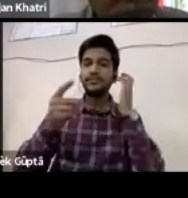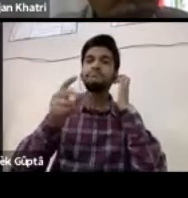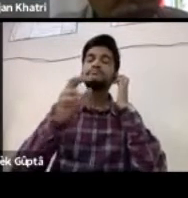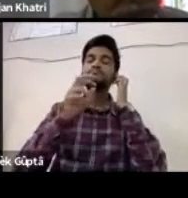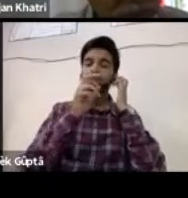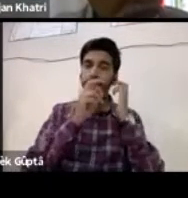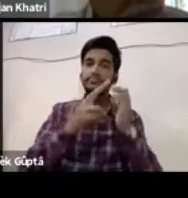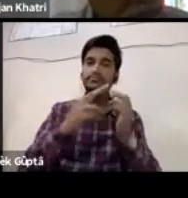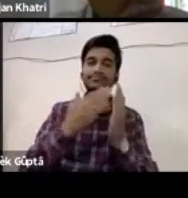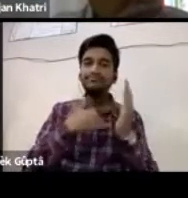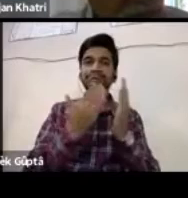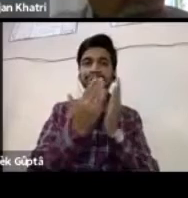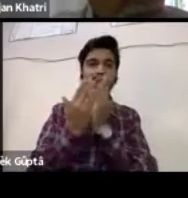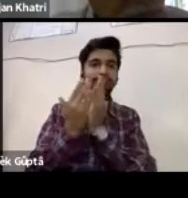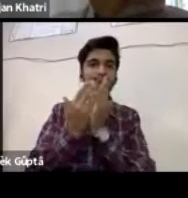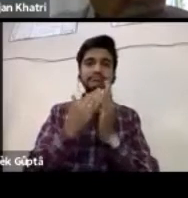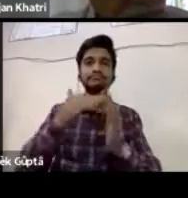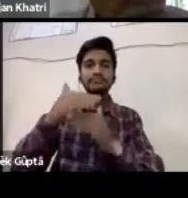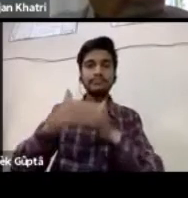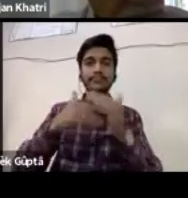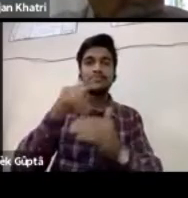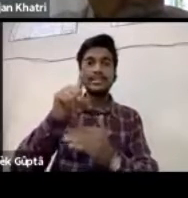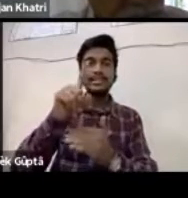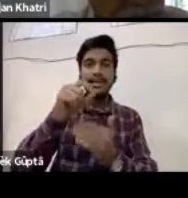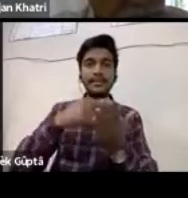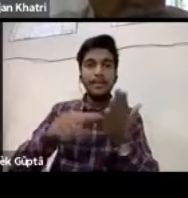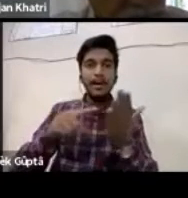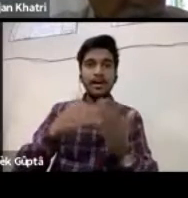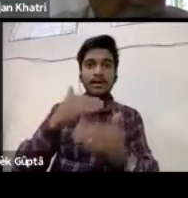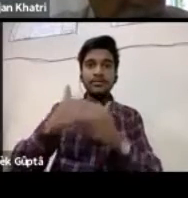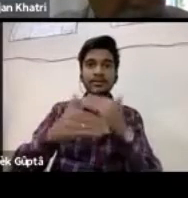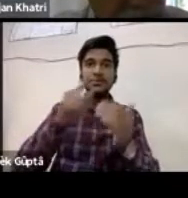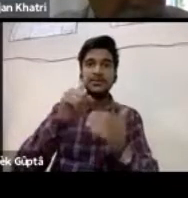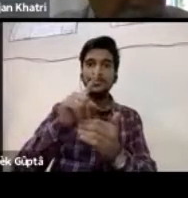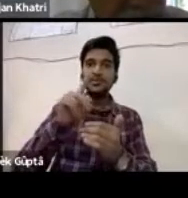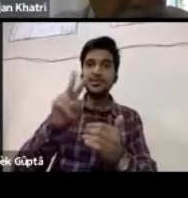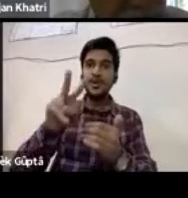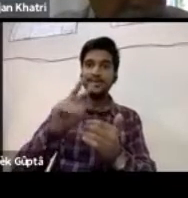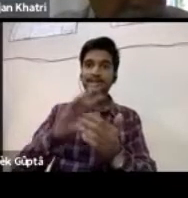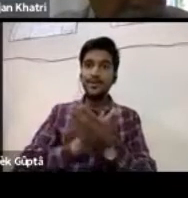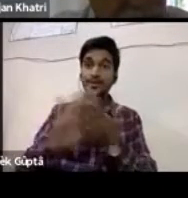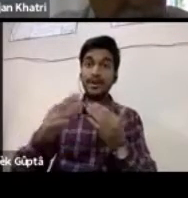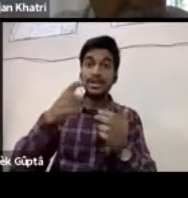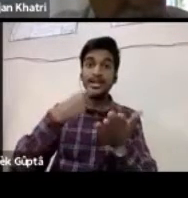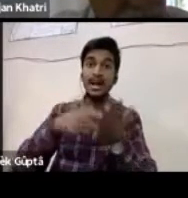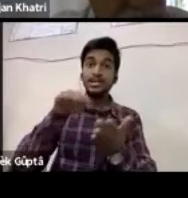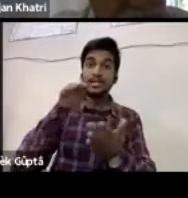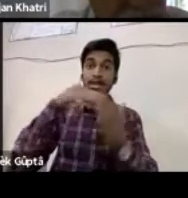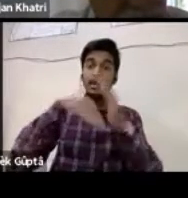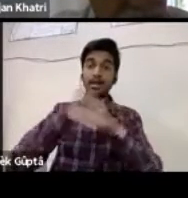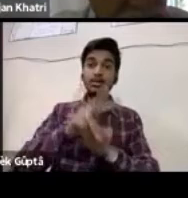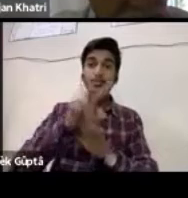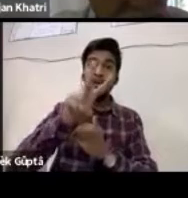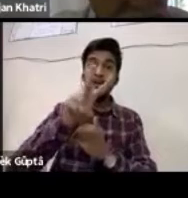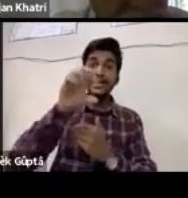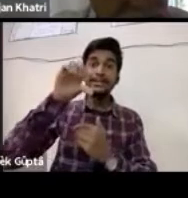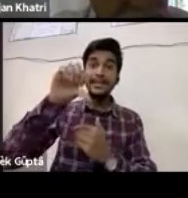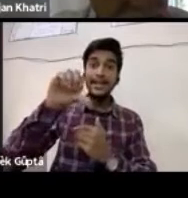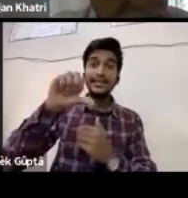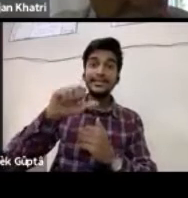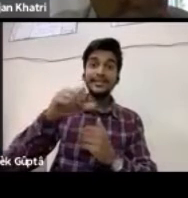अच्छा लगता है 10th लिखना। बट 12th में मेरा राजस्थान बोर्ड में मेरिट में 29th रैंक रहा।